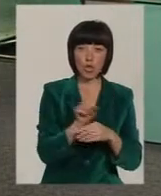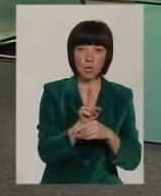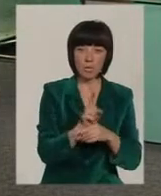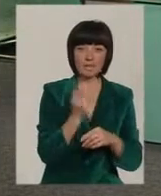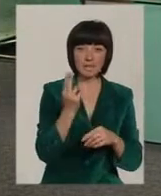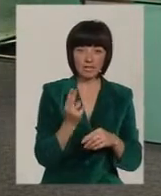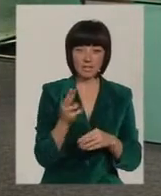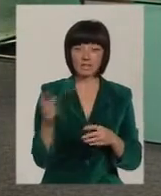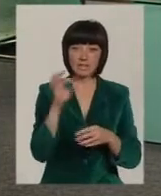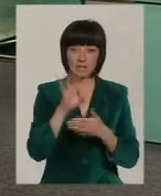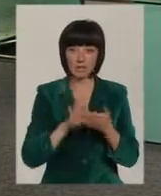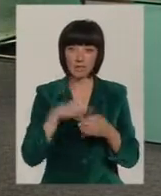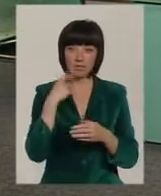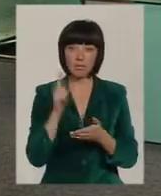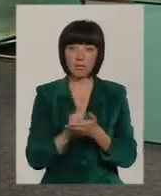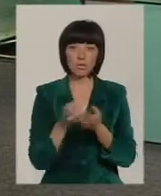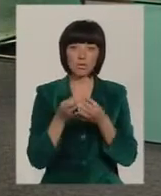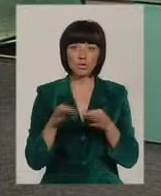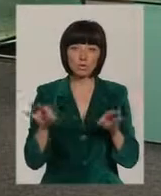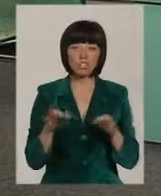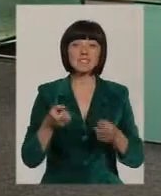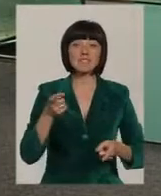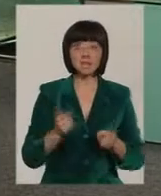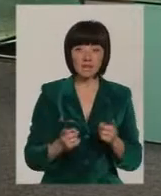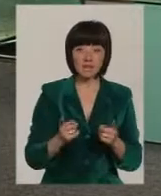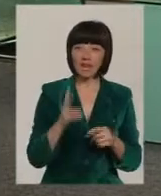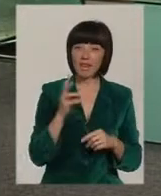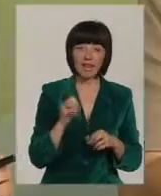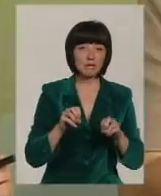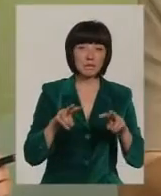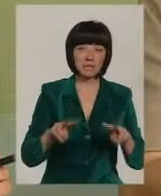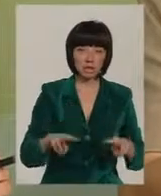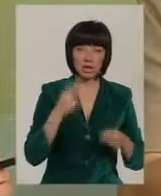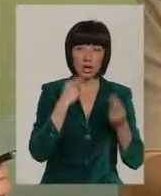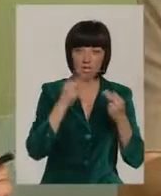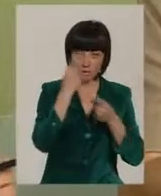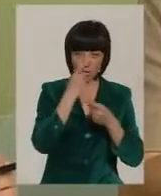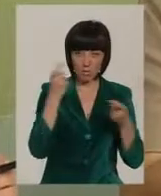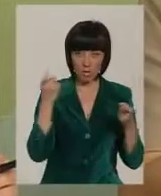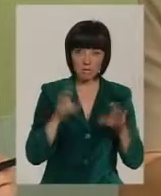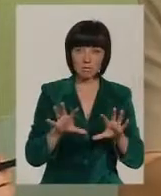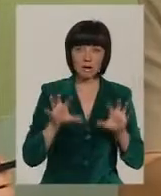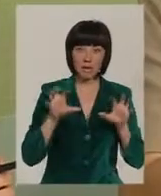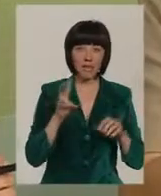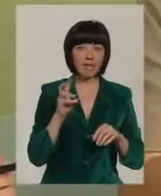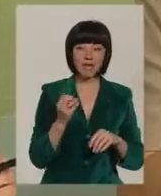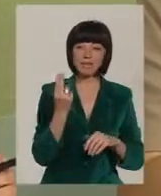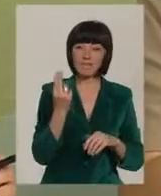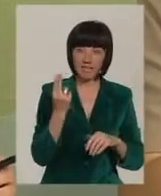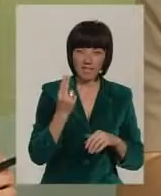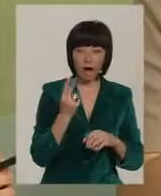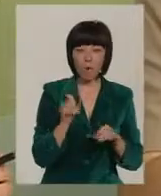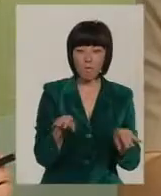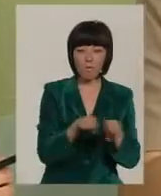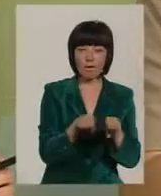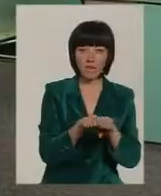цифра, і одночасно сказали, що має бути доступна. Звісно, не спеціалістам краще інформацію сприймати не в цифрах, а у